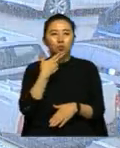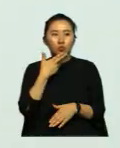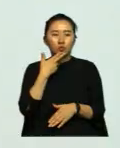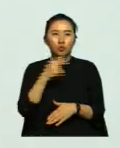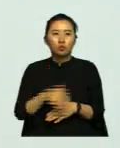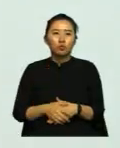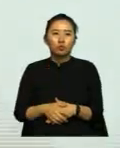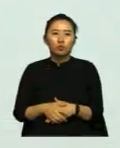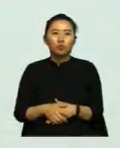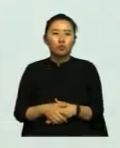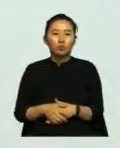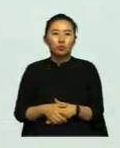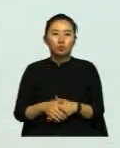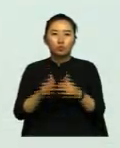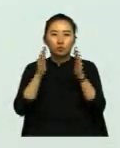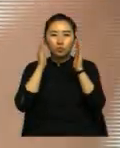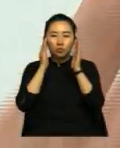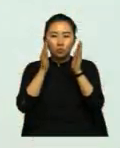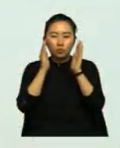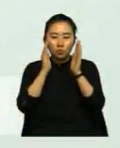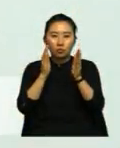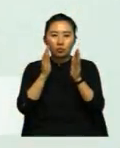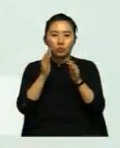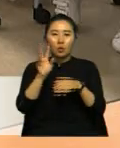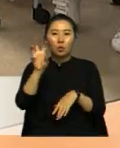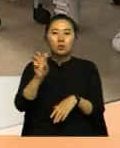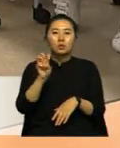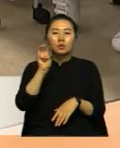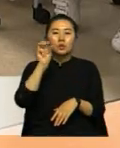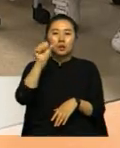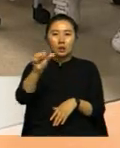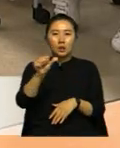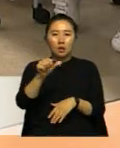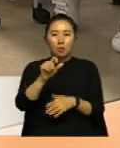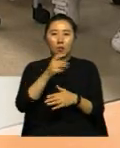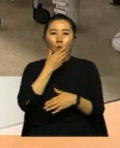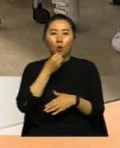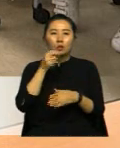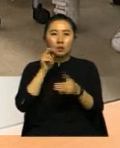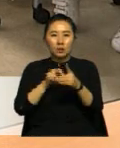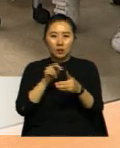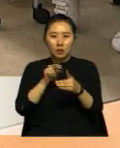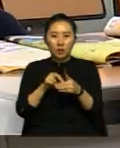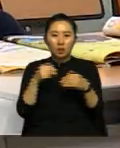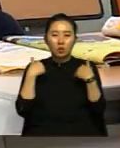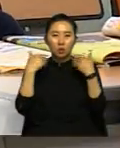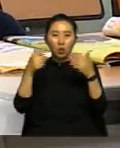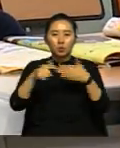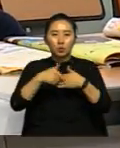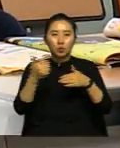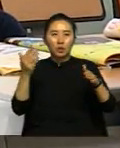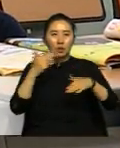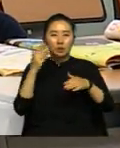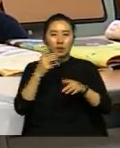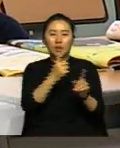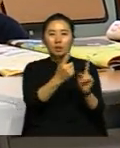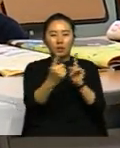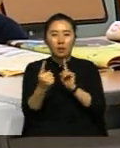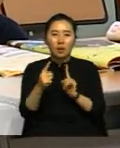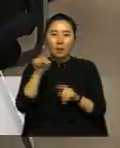점. 고양시 원어민 영어 교실은 올해 35개 동행정복지센터에서 성인과 초등학생을